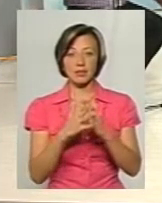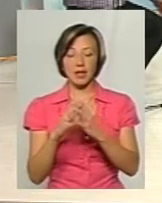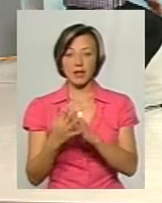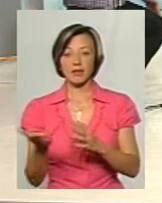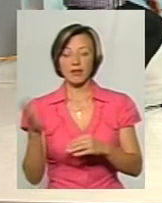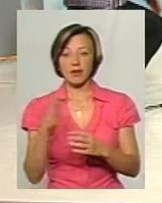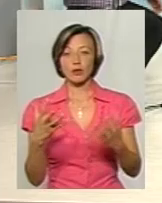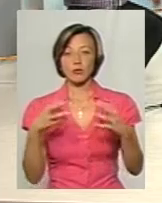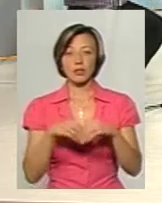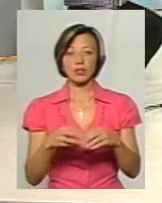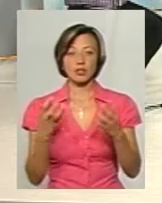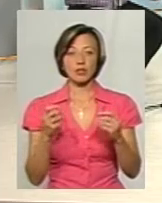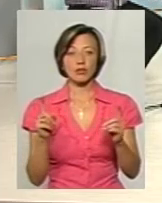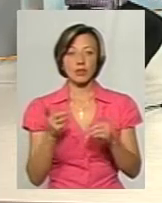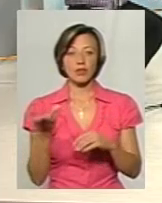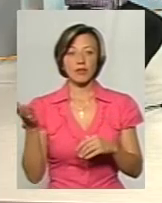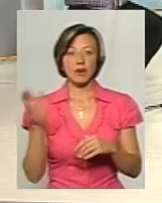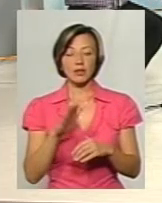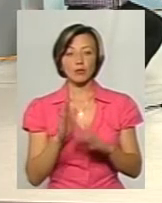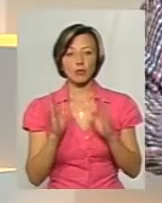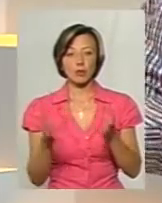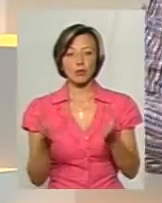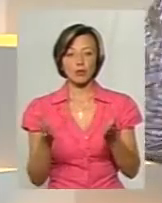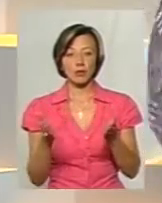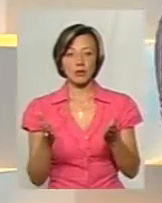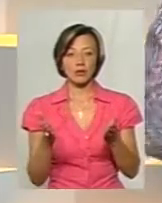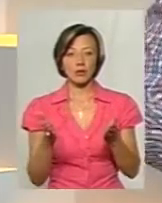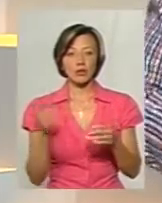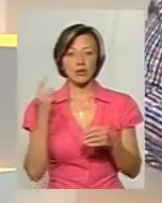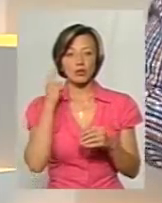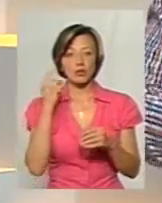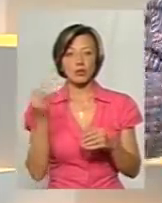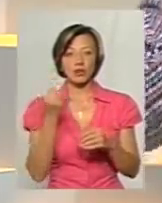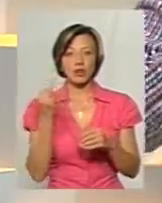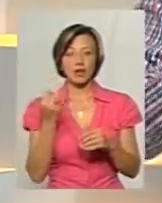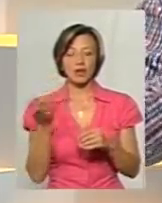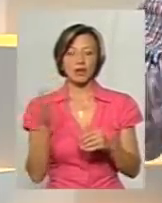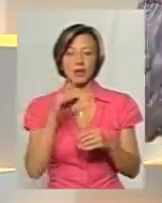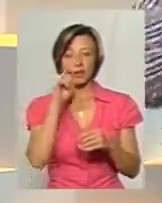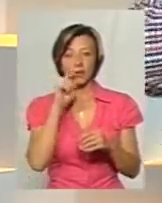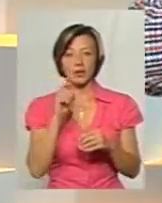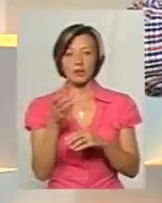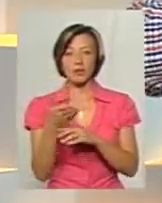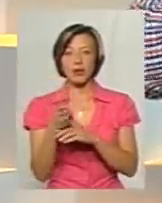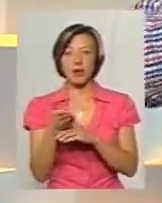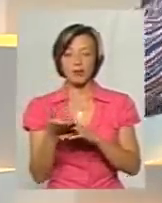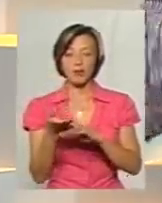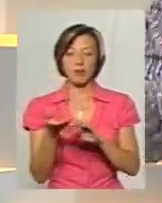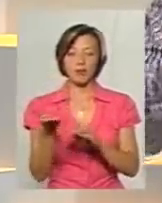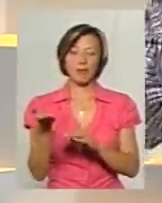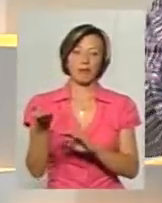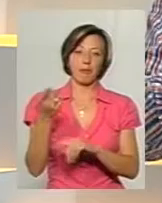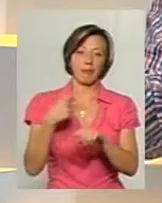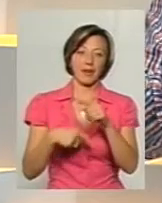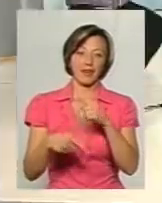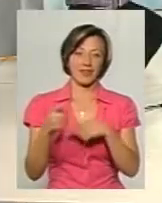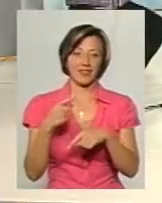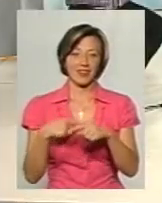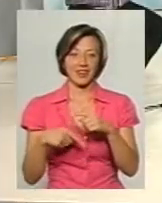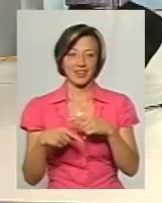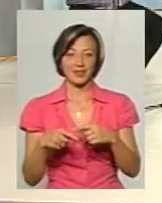давайте об'єднаємо ще щось, давайте будемо, я чув дуже така цікава річ, давайте український прапор перевернемо, бо він не з тої сторони